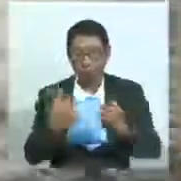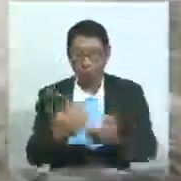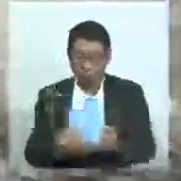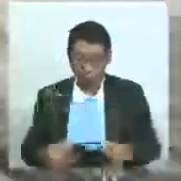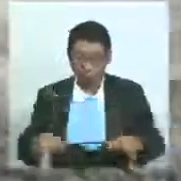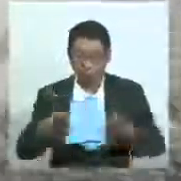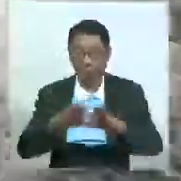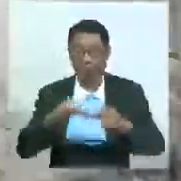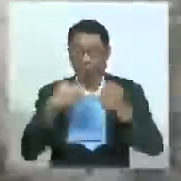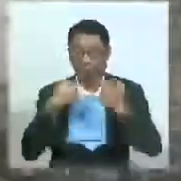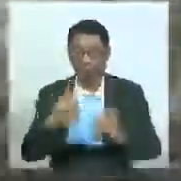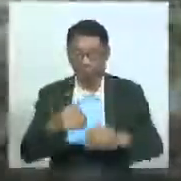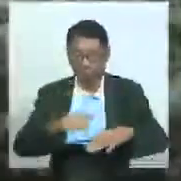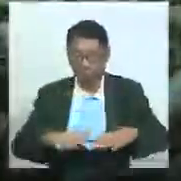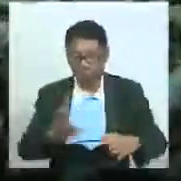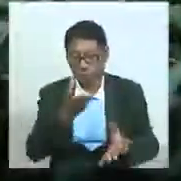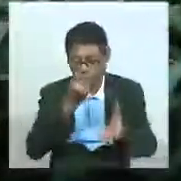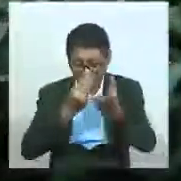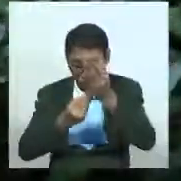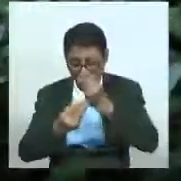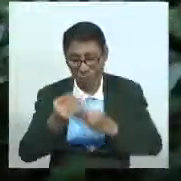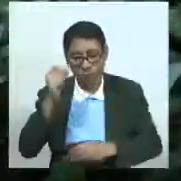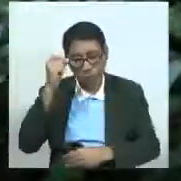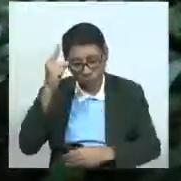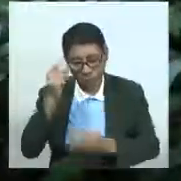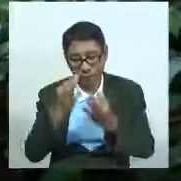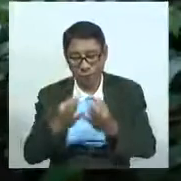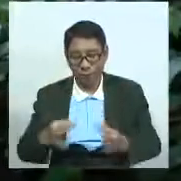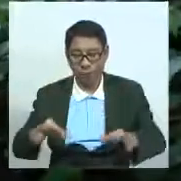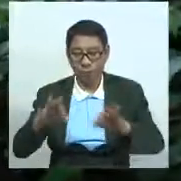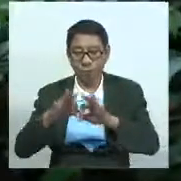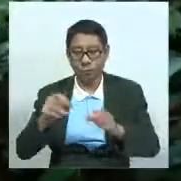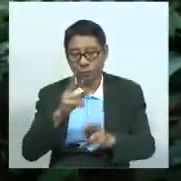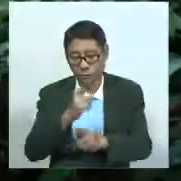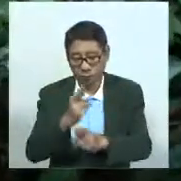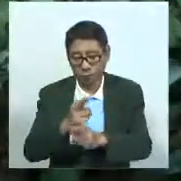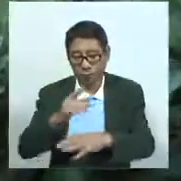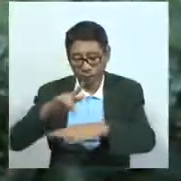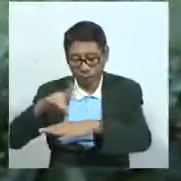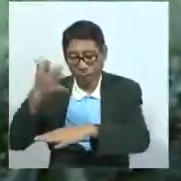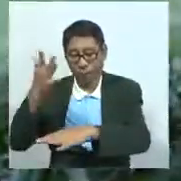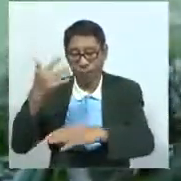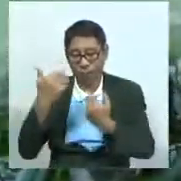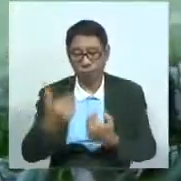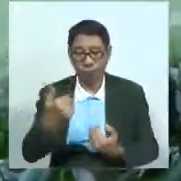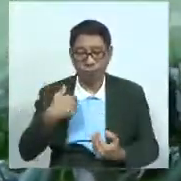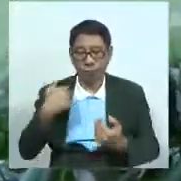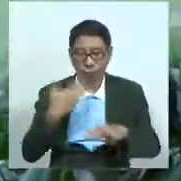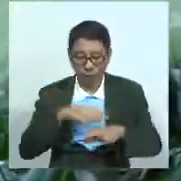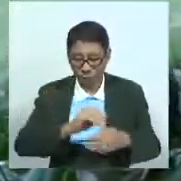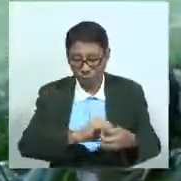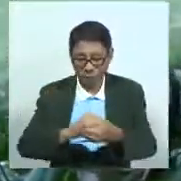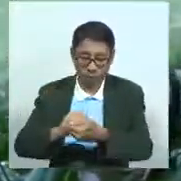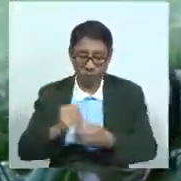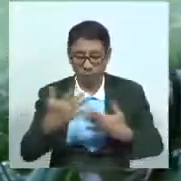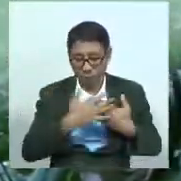าวชนในพื้นที่ยังได้เรียนรู้ได้เข้าใจความสำคัญของการอนุรักษ์ทรัพยากรธรรมชาติจนเกิดเครือข่ายเยาวชน